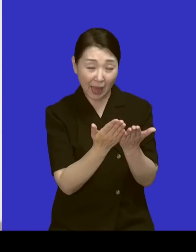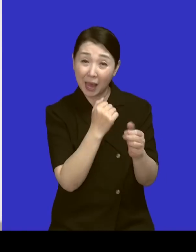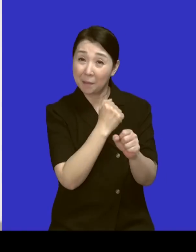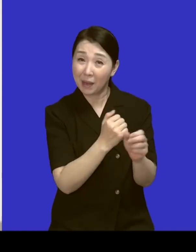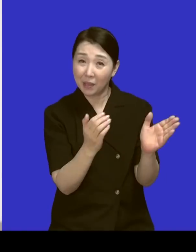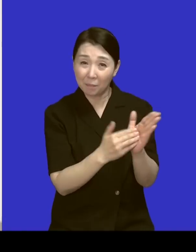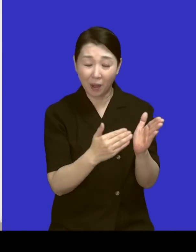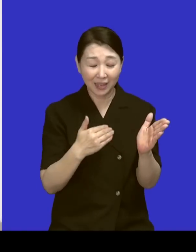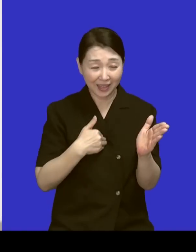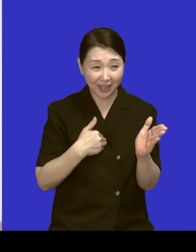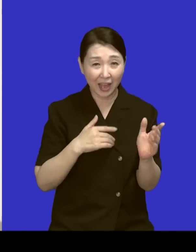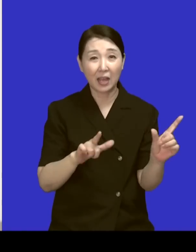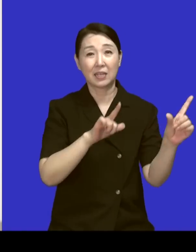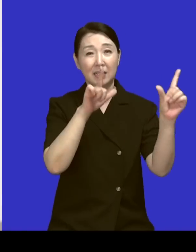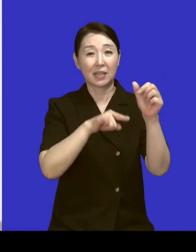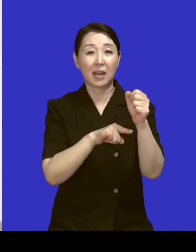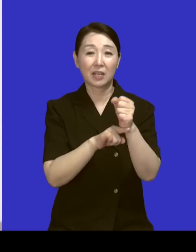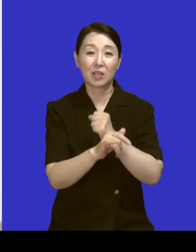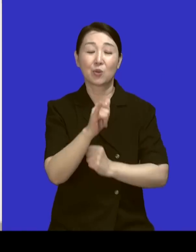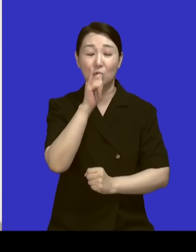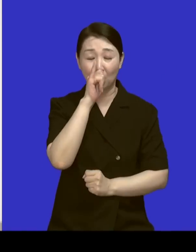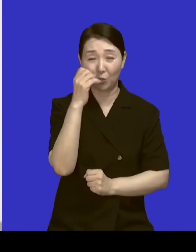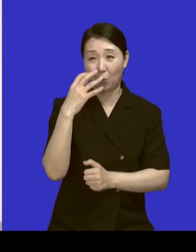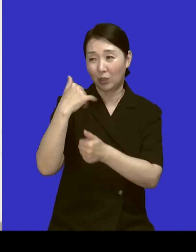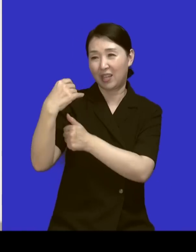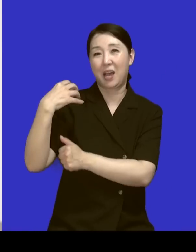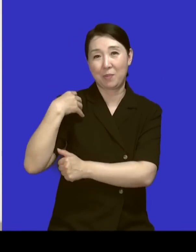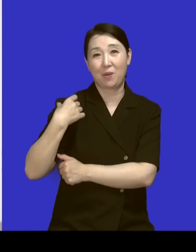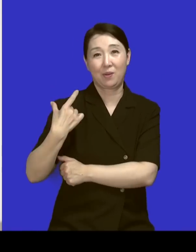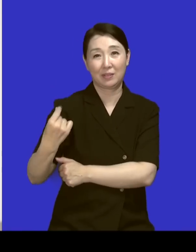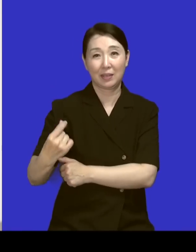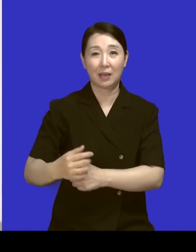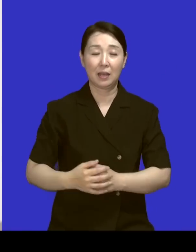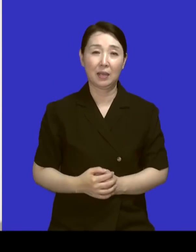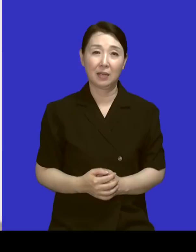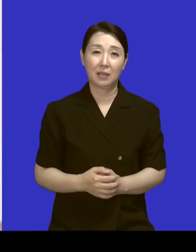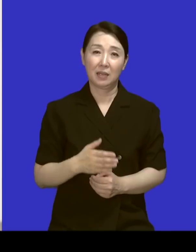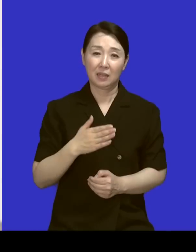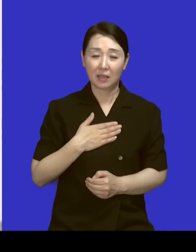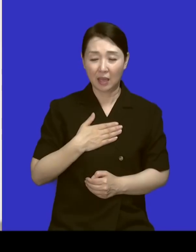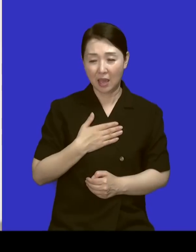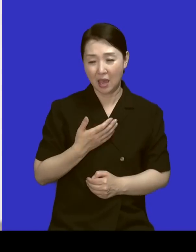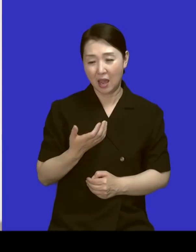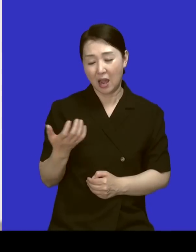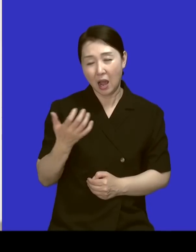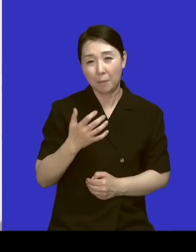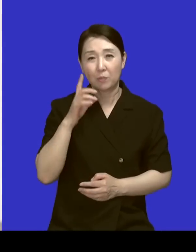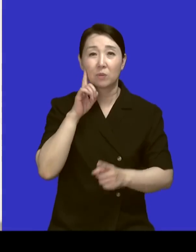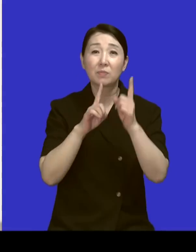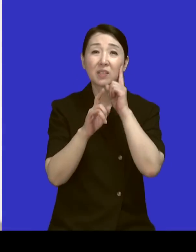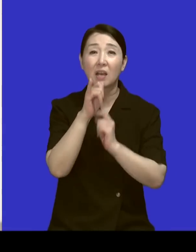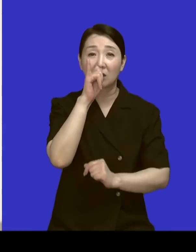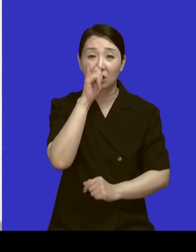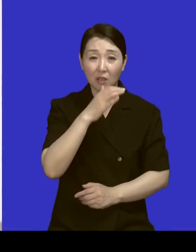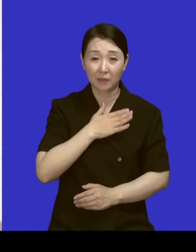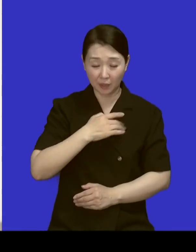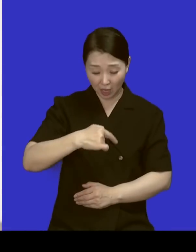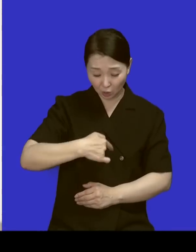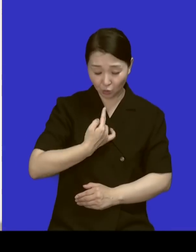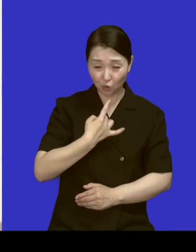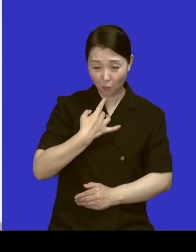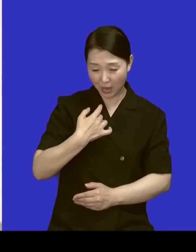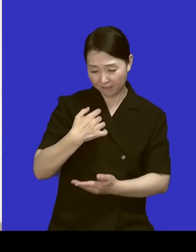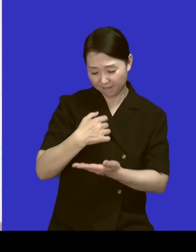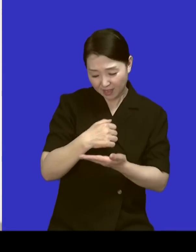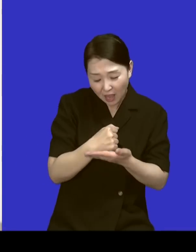제가 살아온 이유이자 사명이라고 생각을 했거든요. 네. 제가 겪었던 아픔과 상처들이 예. 그냥 저 스스로만